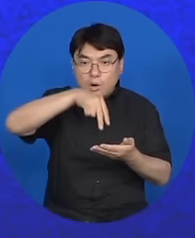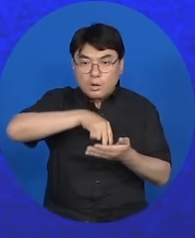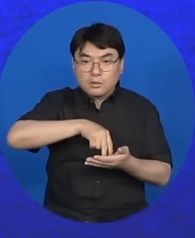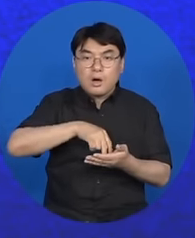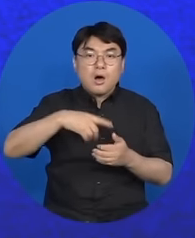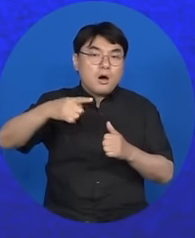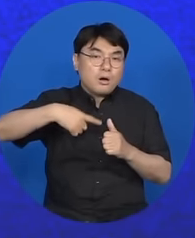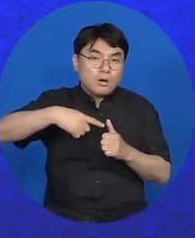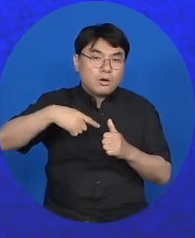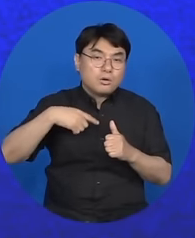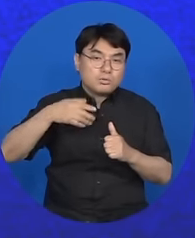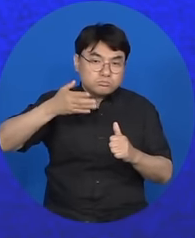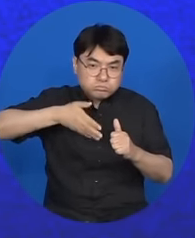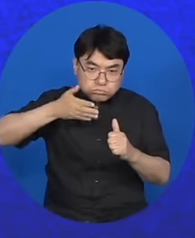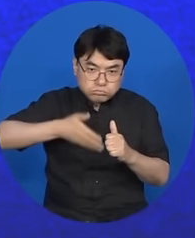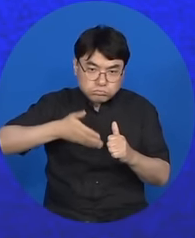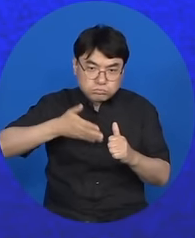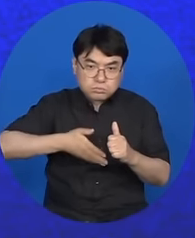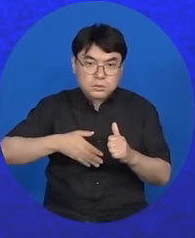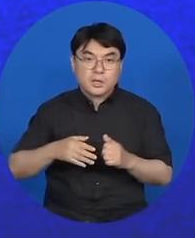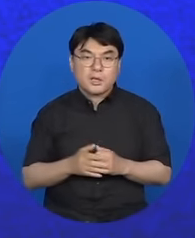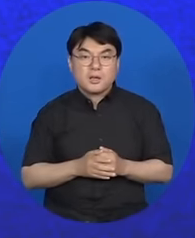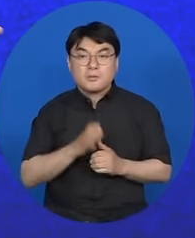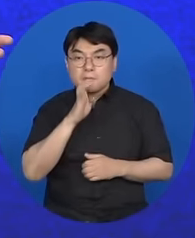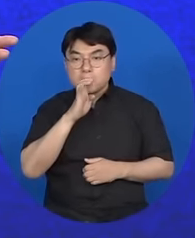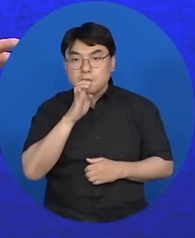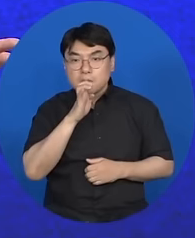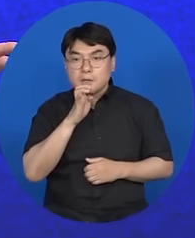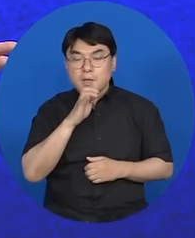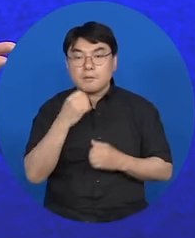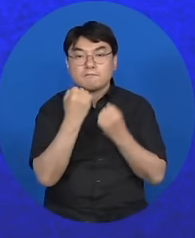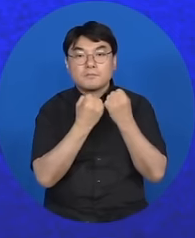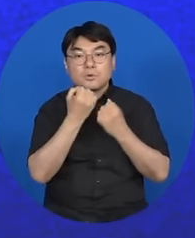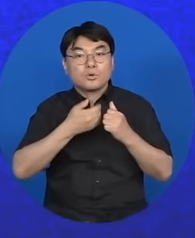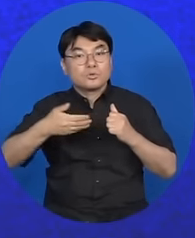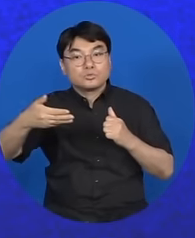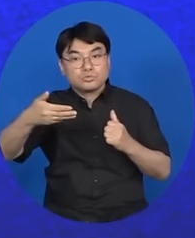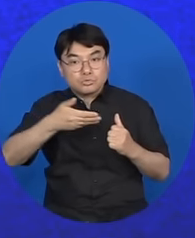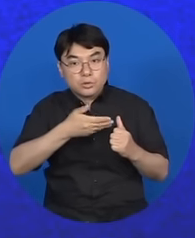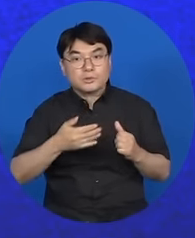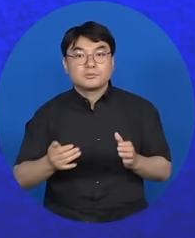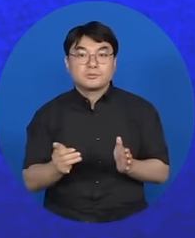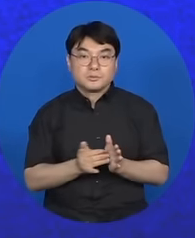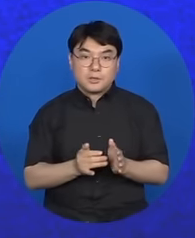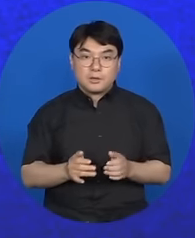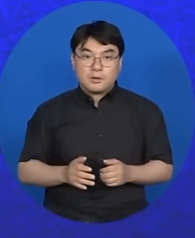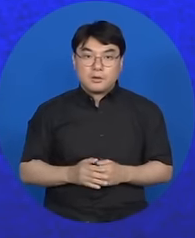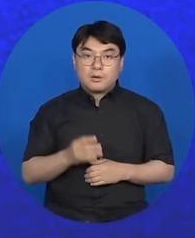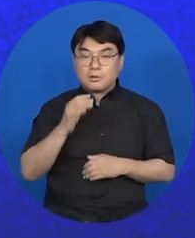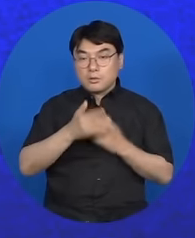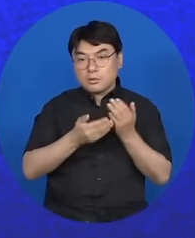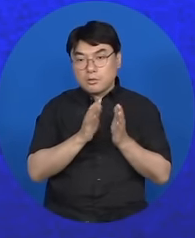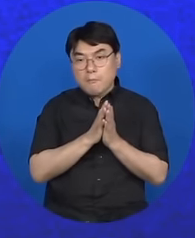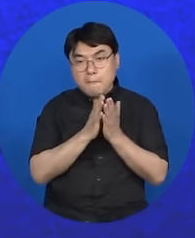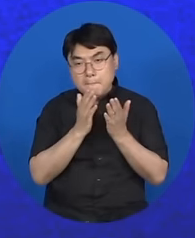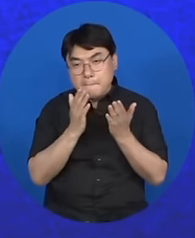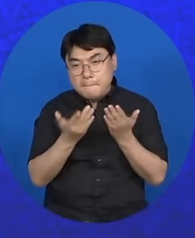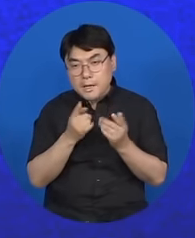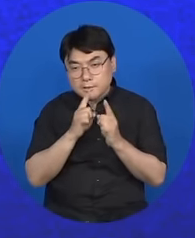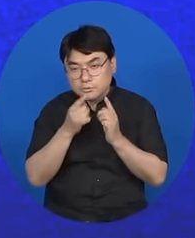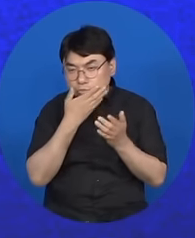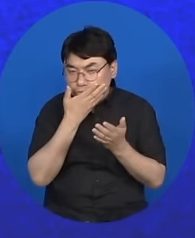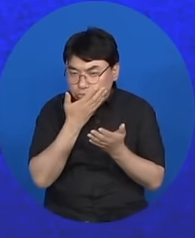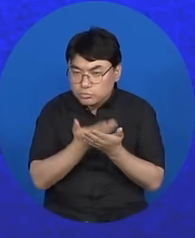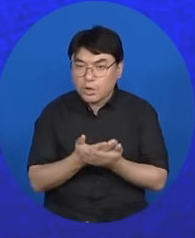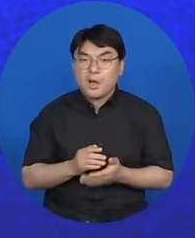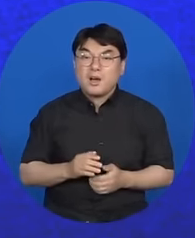주십시오. 강권하며 청합니다. 그래서 빌립이 말씀을 풀어주기 시작한 거예요. 여러분, 성경 말씀이 얼마나 중요한지,